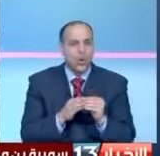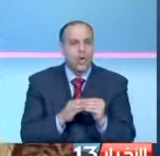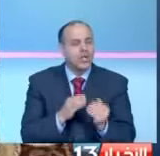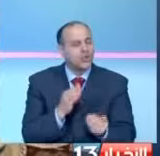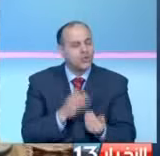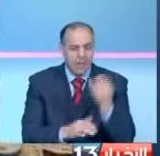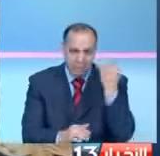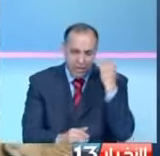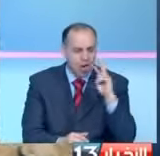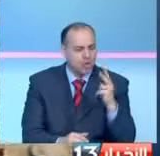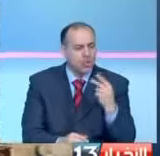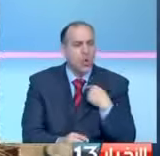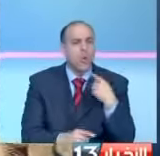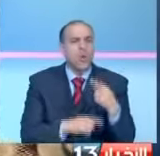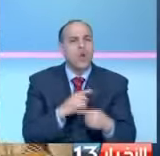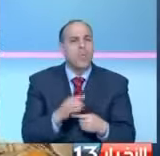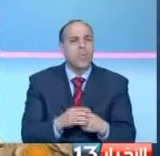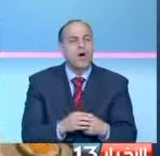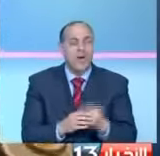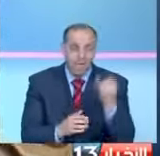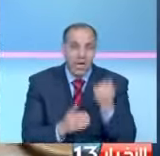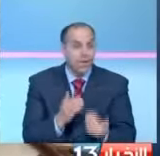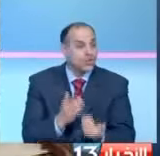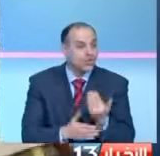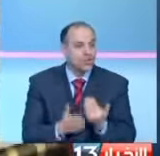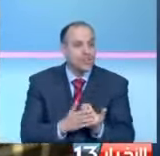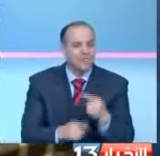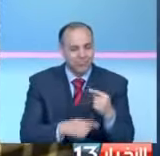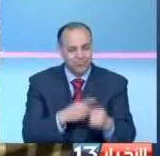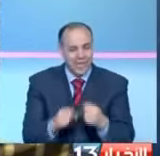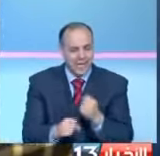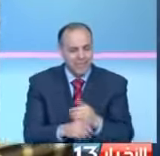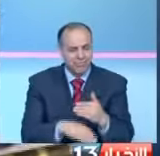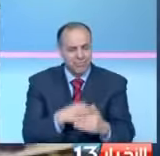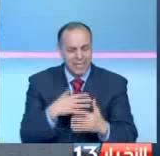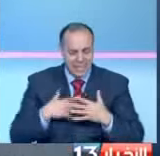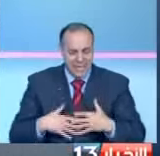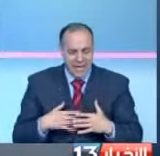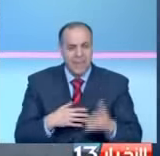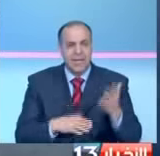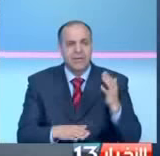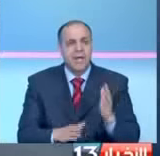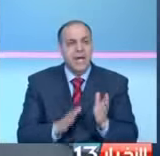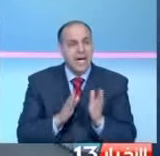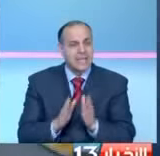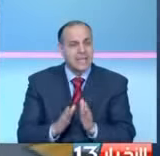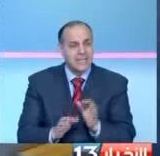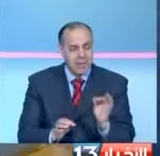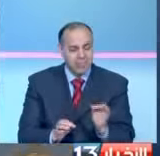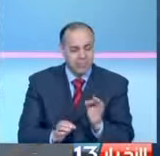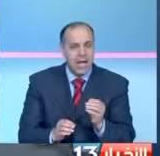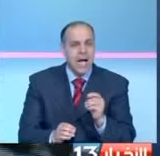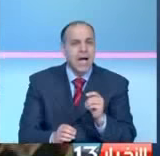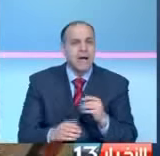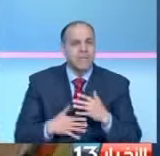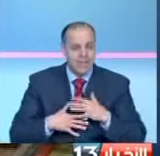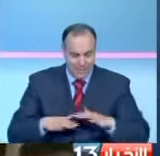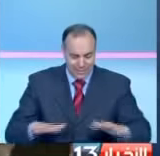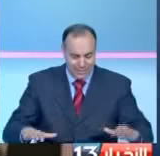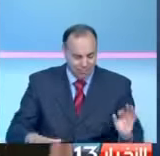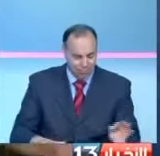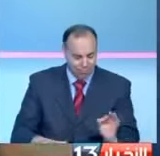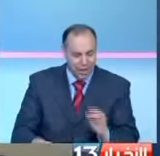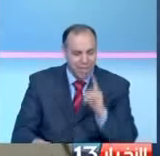نجدد، علاش لا؟ يعني كل مره يخرج الهام جديد باش نطوروا يعني في الصناعات التقليديه. الاختصاص هذا تطريز على الحايك. الحايك هو كان